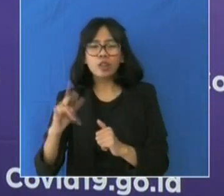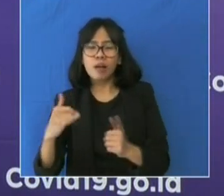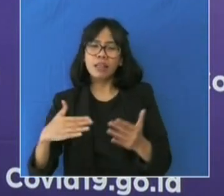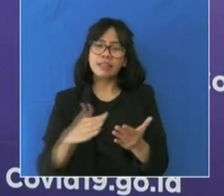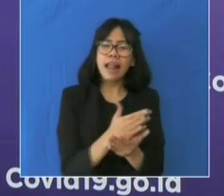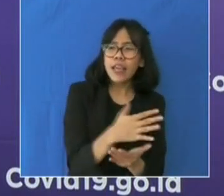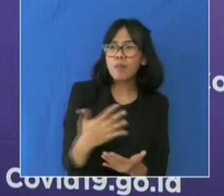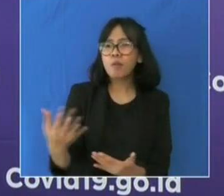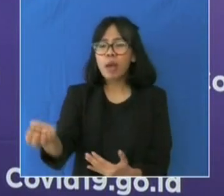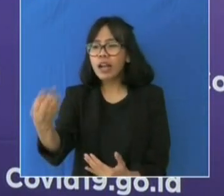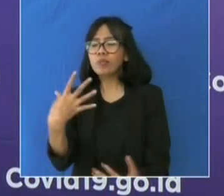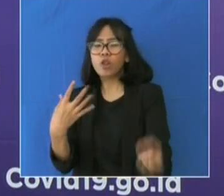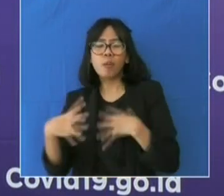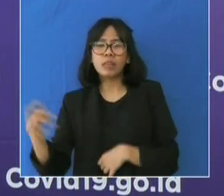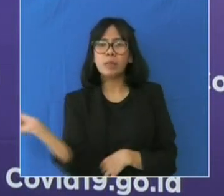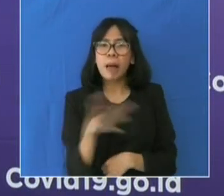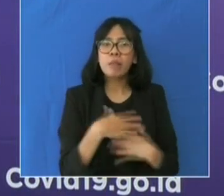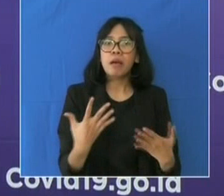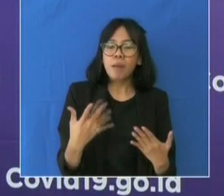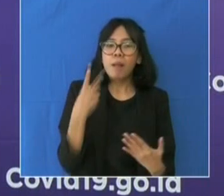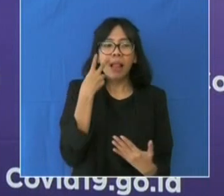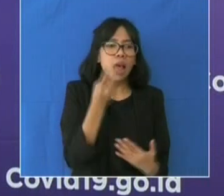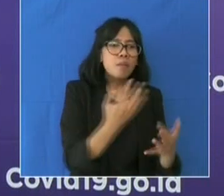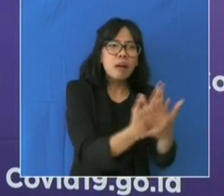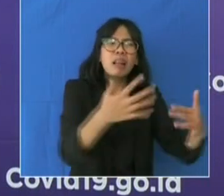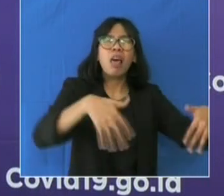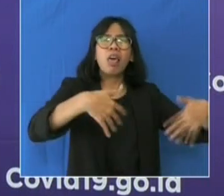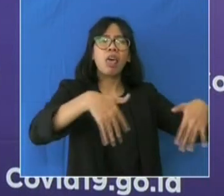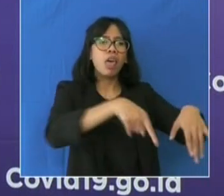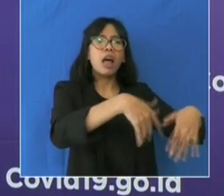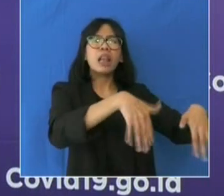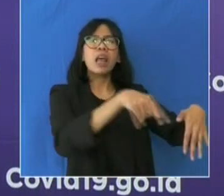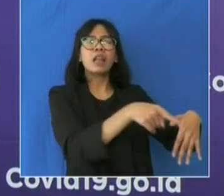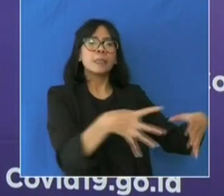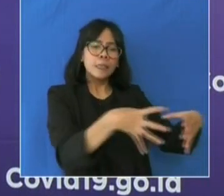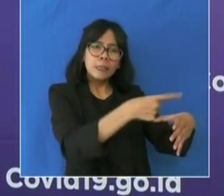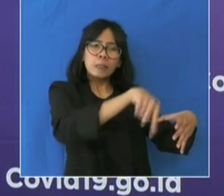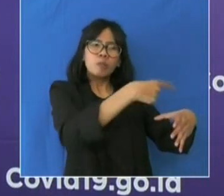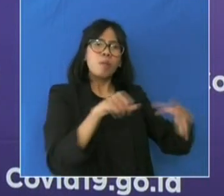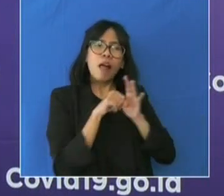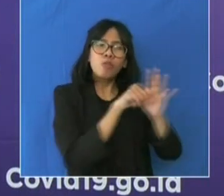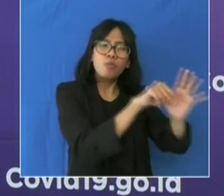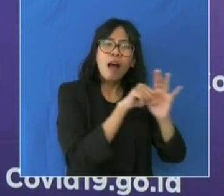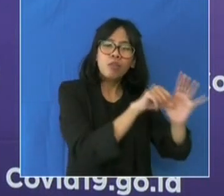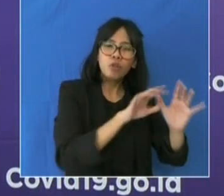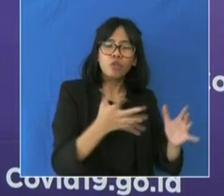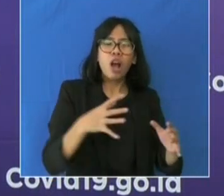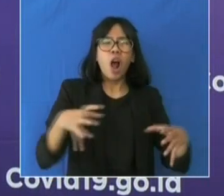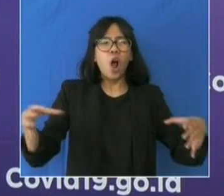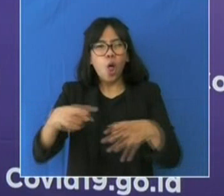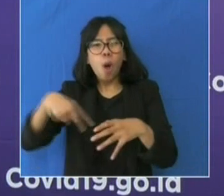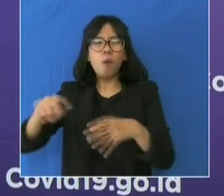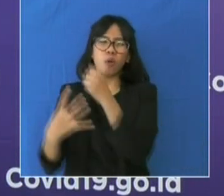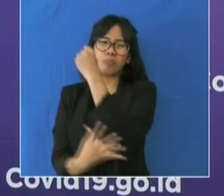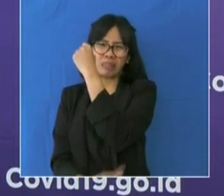respon pasca pandemic of it ini dan memperhatikan masyarakat yang lemah dan terdampak khususnya kelompok